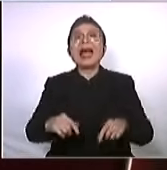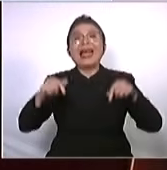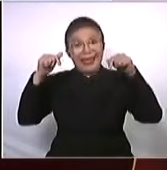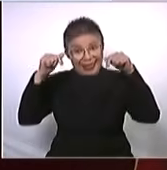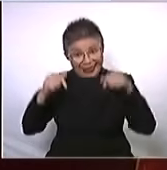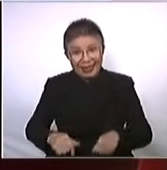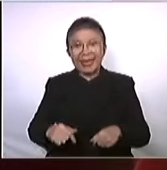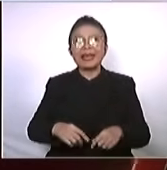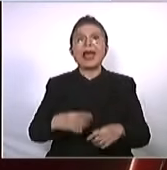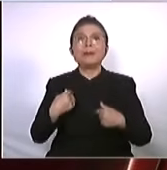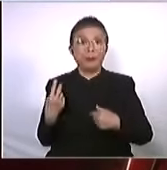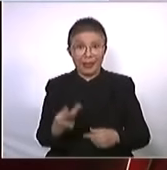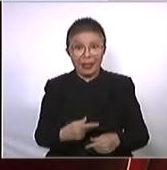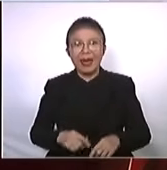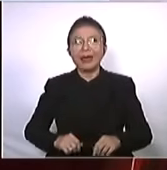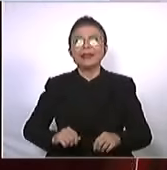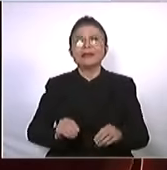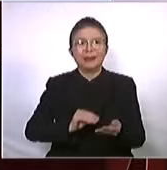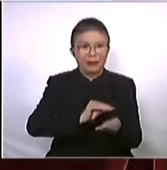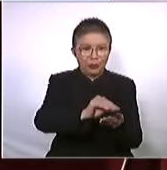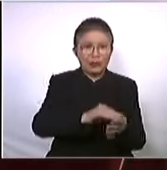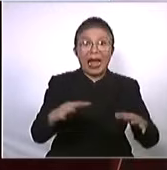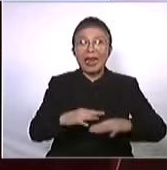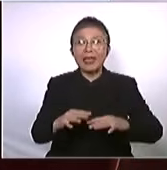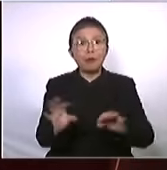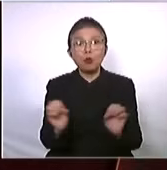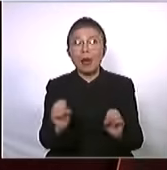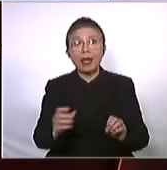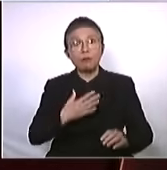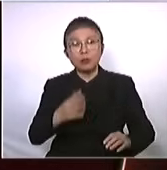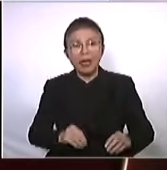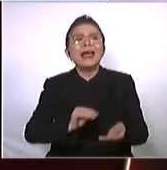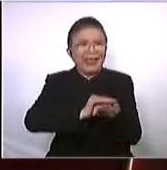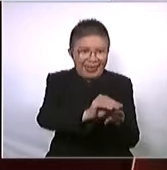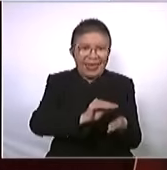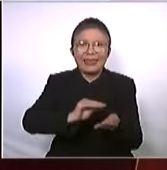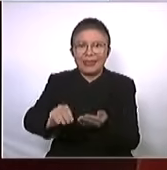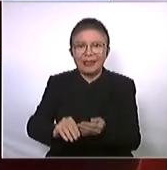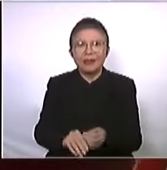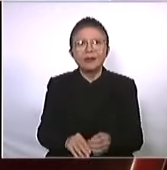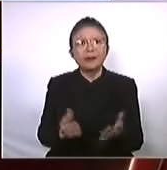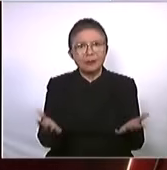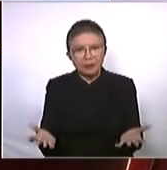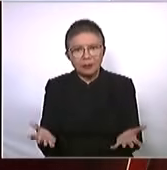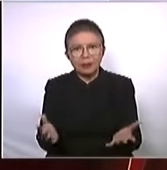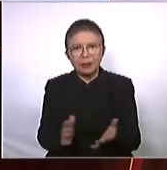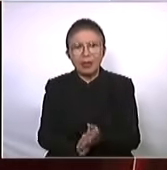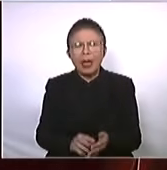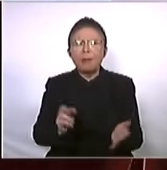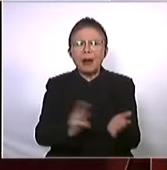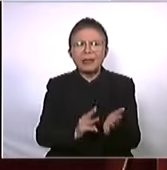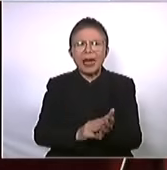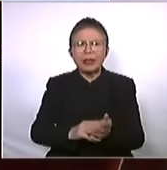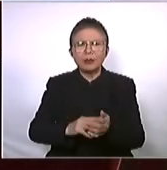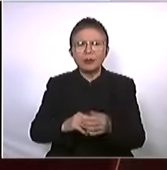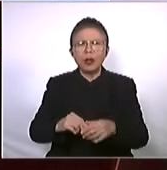kerjakan besok dalam rangka distribusi tanah itu itu betul pak Muhaimin betul 100% bahwa masalahnya